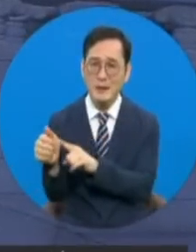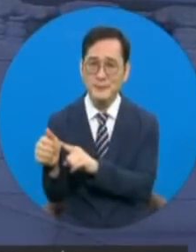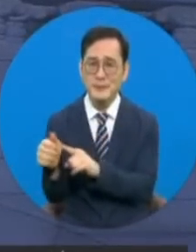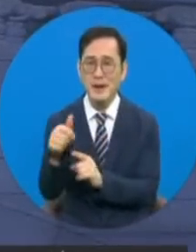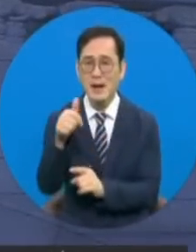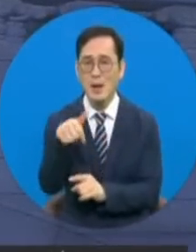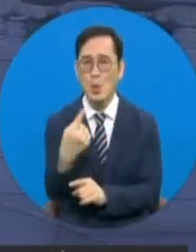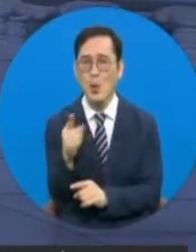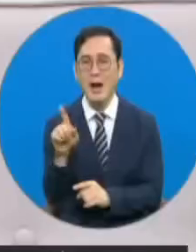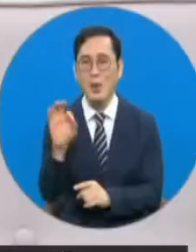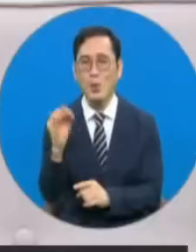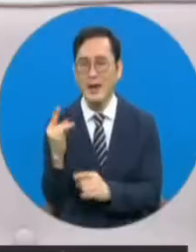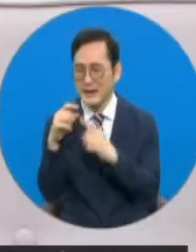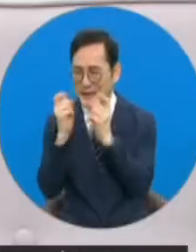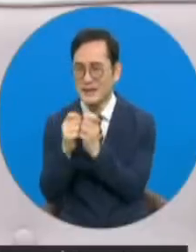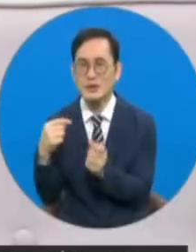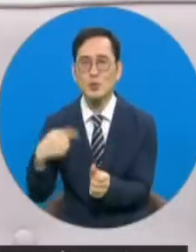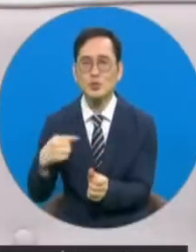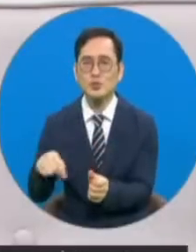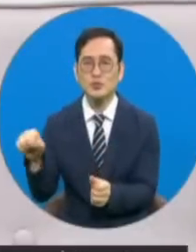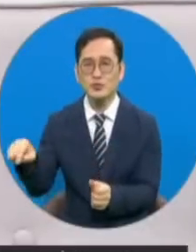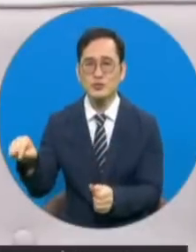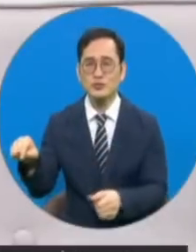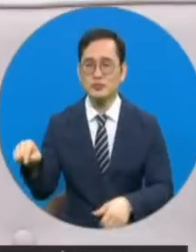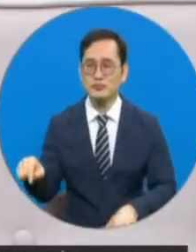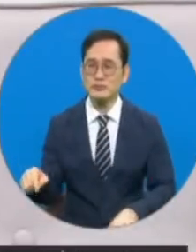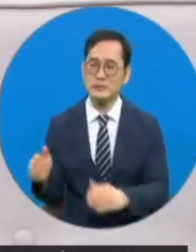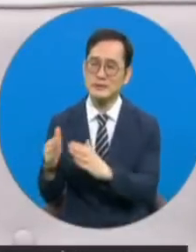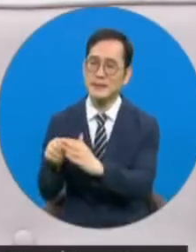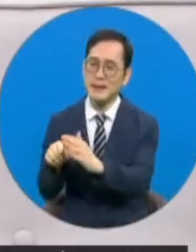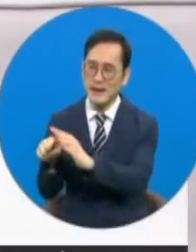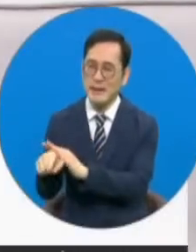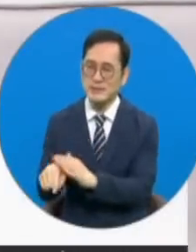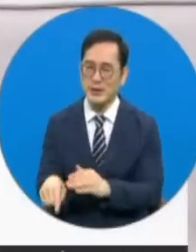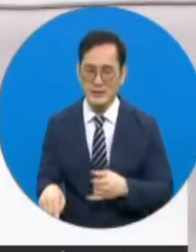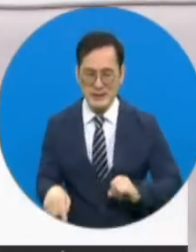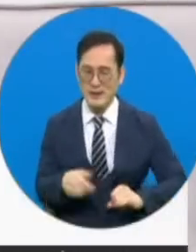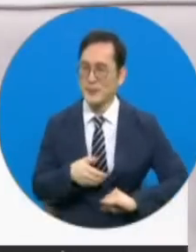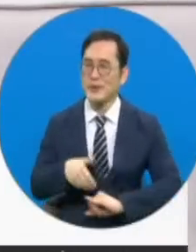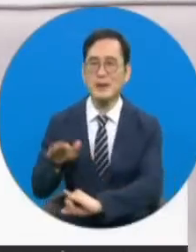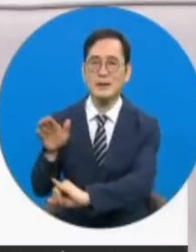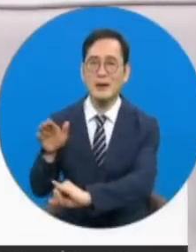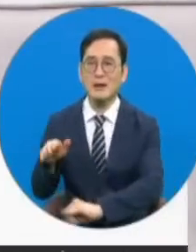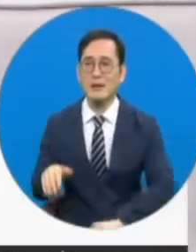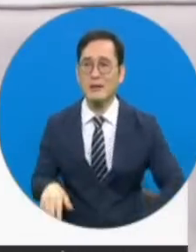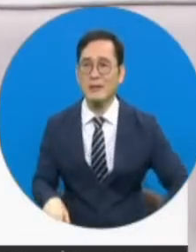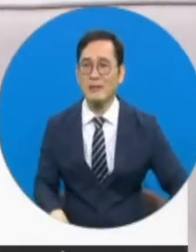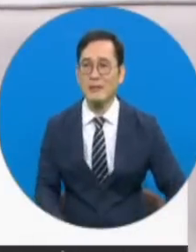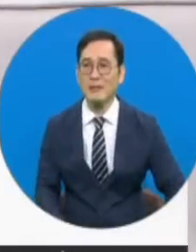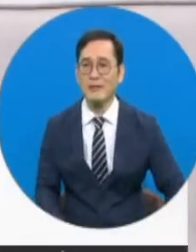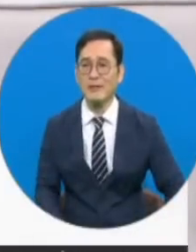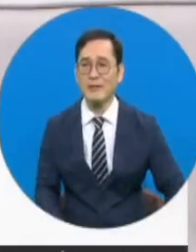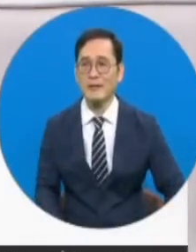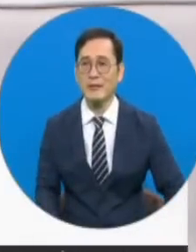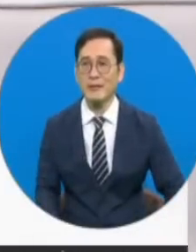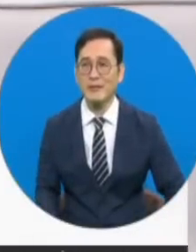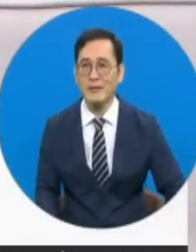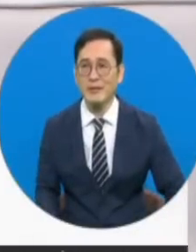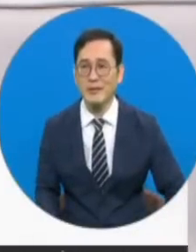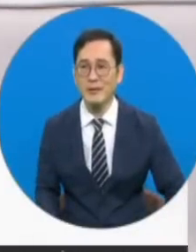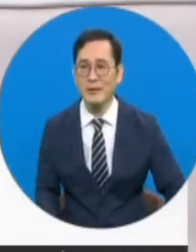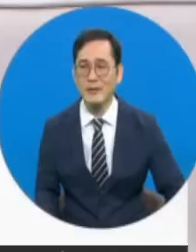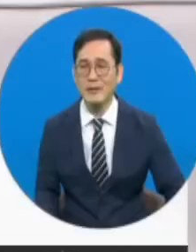됩니까 일반적으로 만약에 자기가 학부모를 사치했다고 한다면 그냥 학부모로